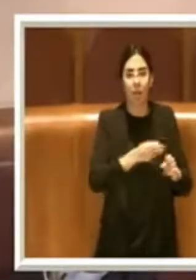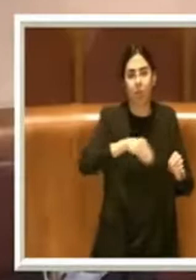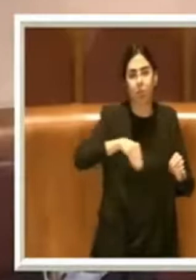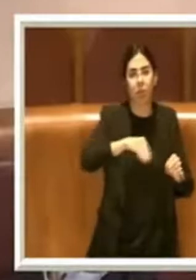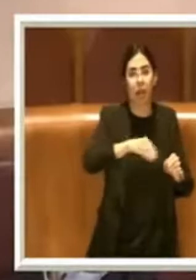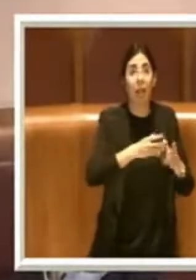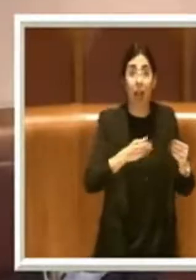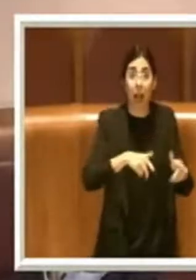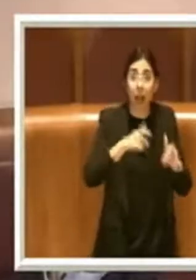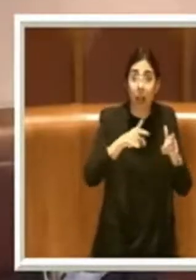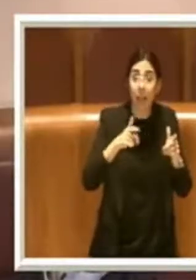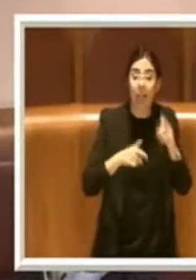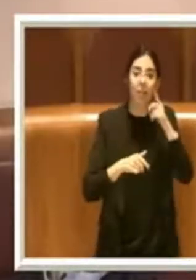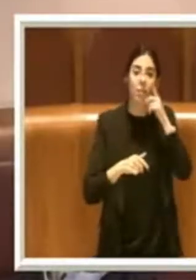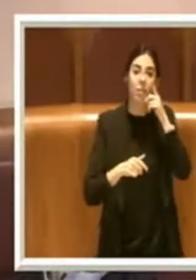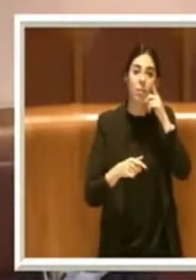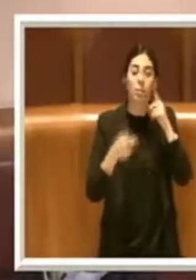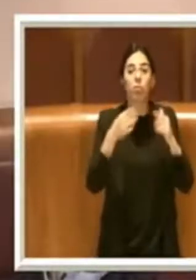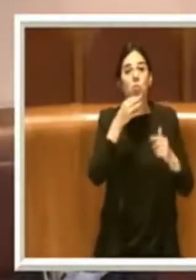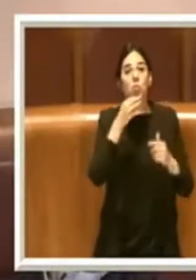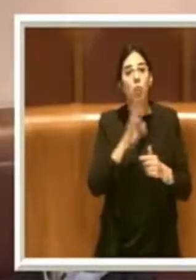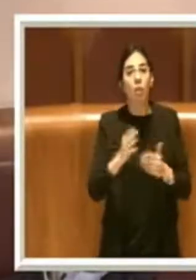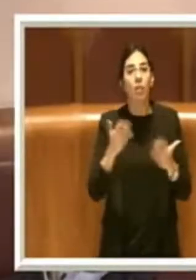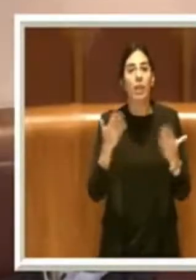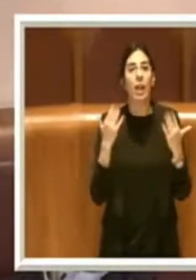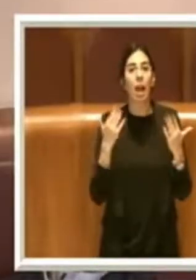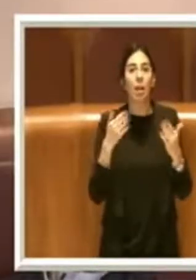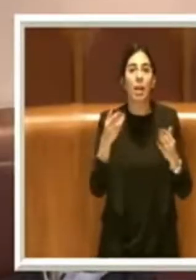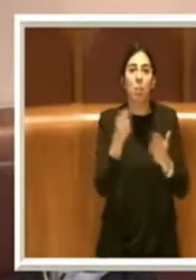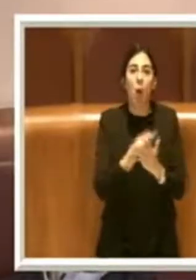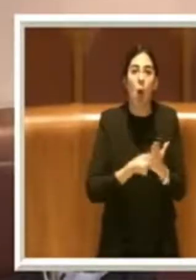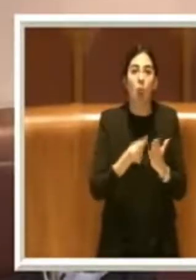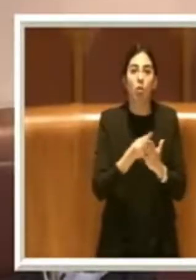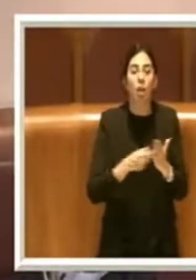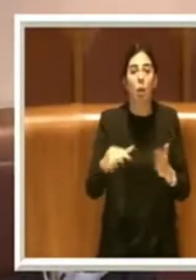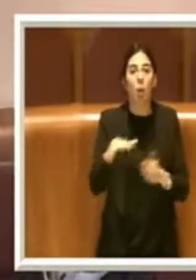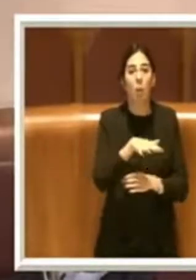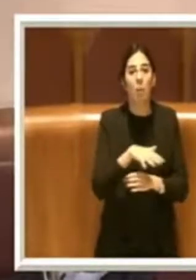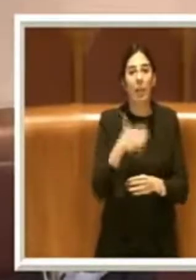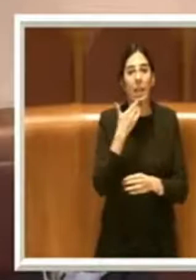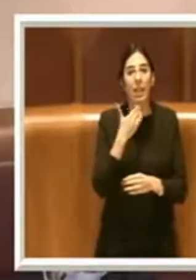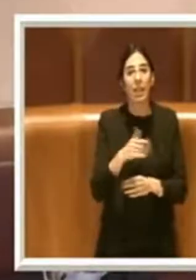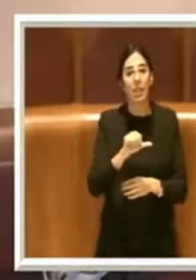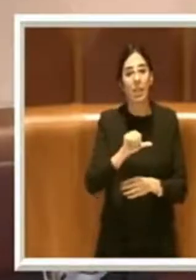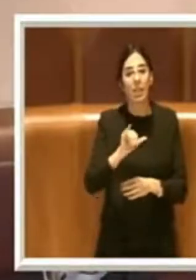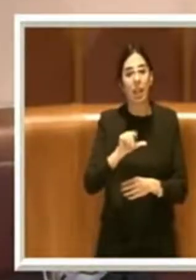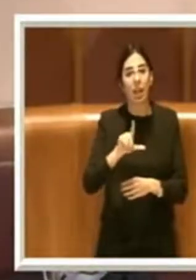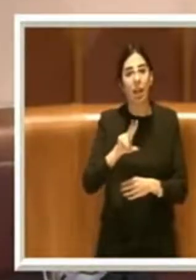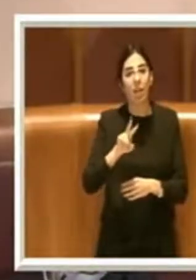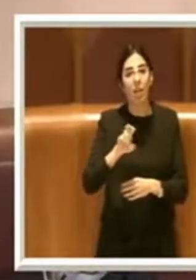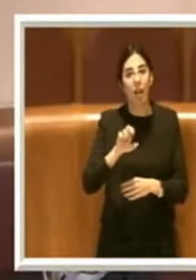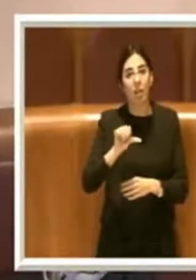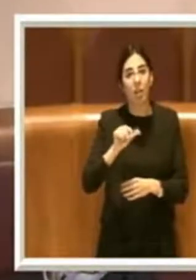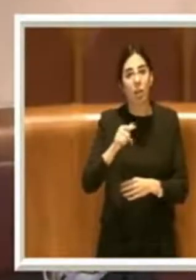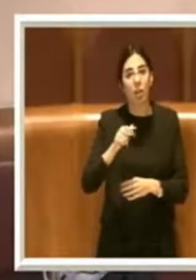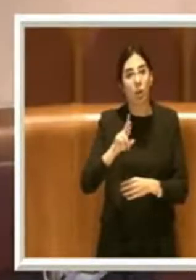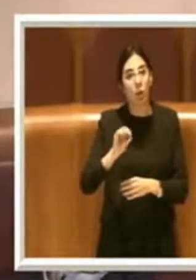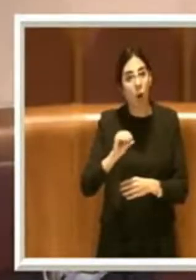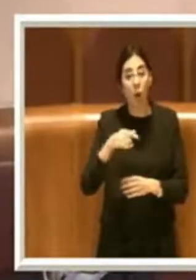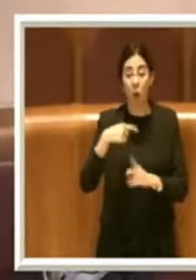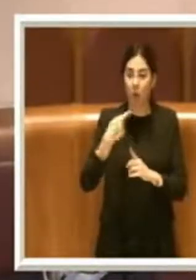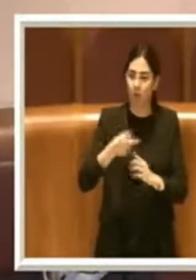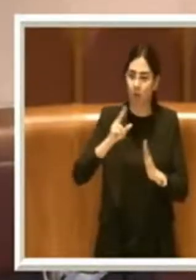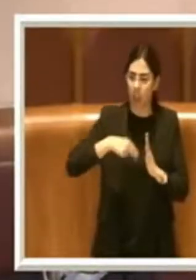a portare avanti il progetto di Piazza San Silvestro dopo le tante firme, le migliaia di firme.